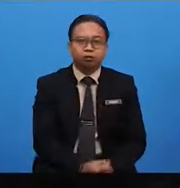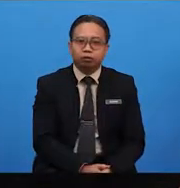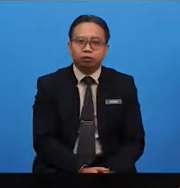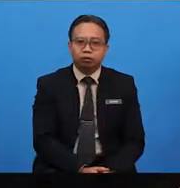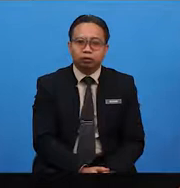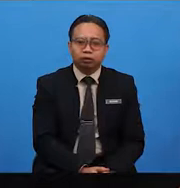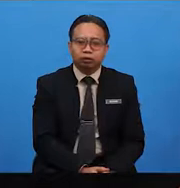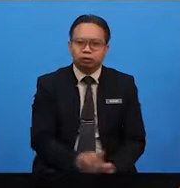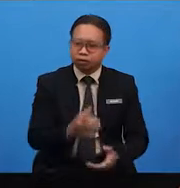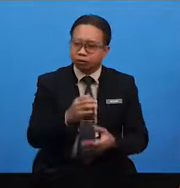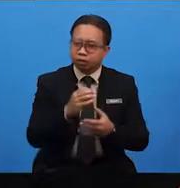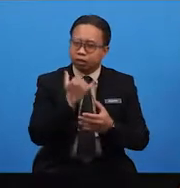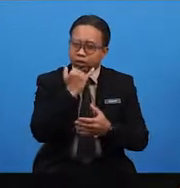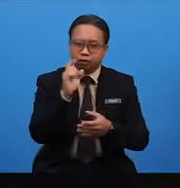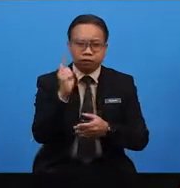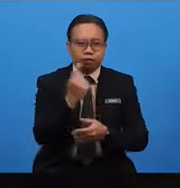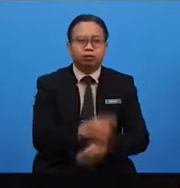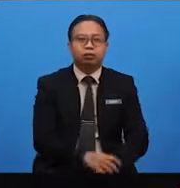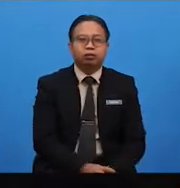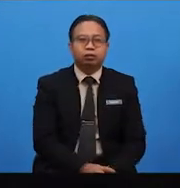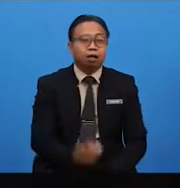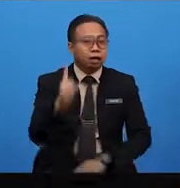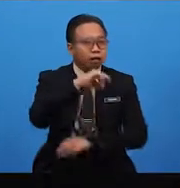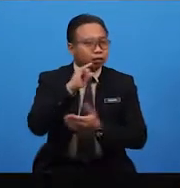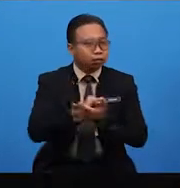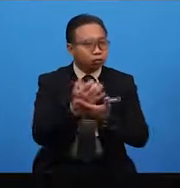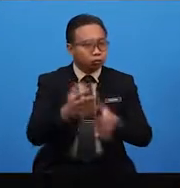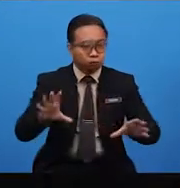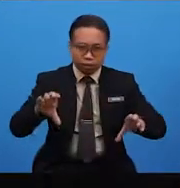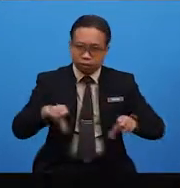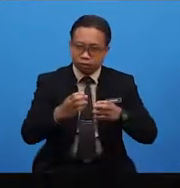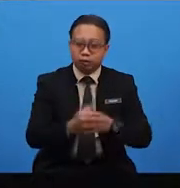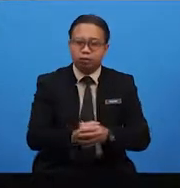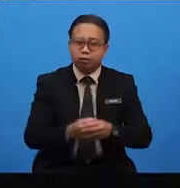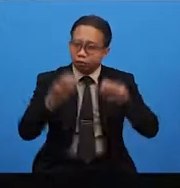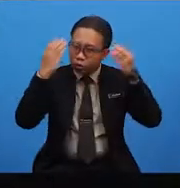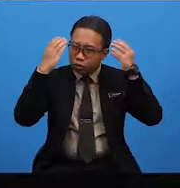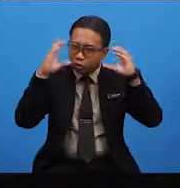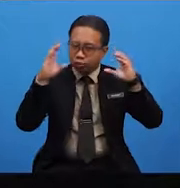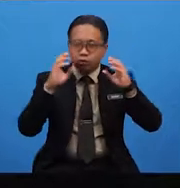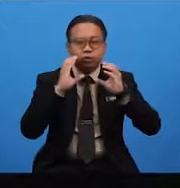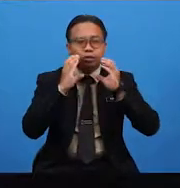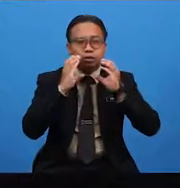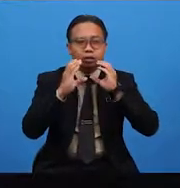semacam Sinar hari itu udah buat cek gula